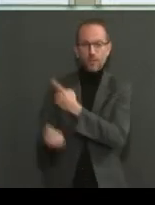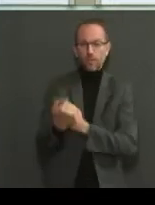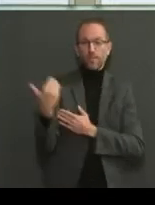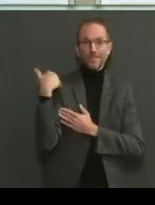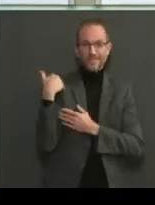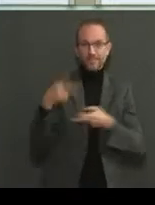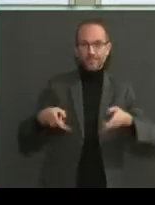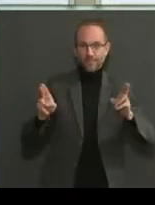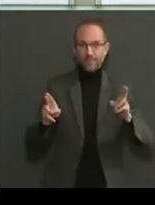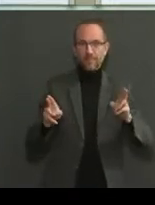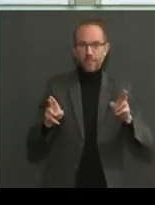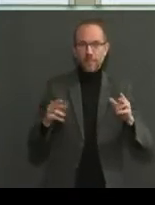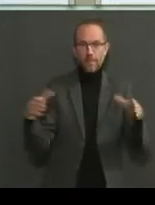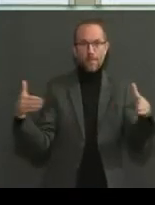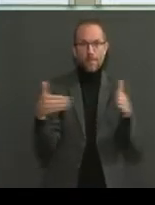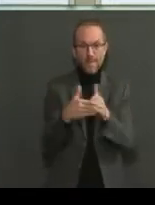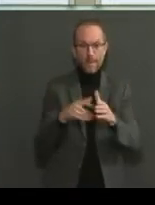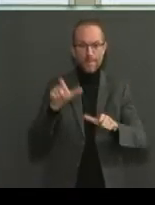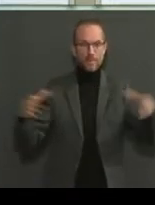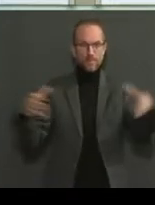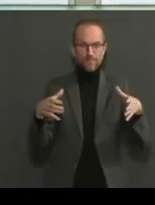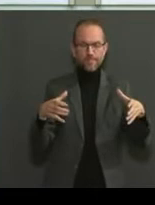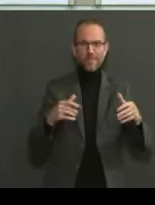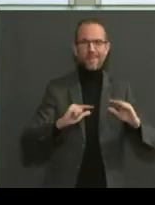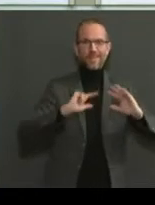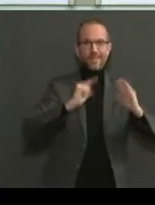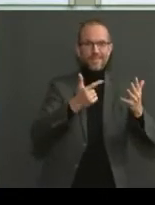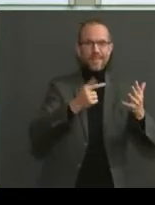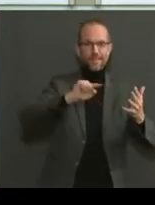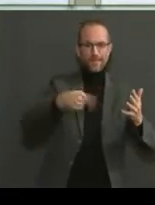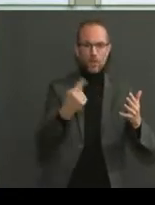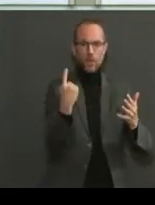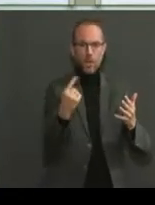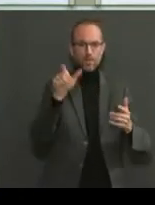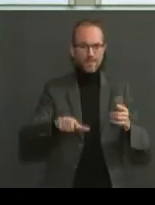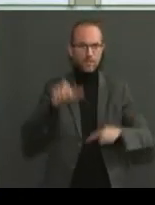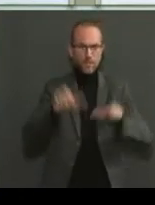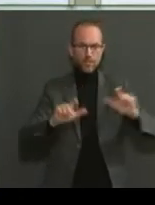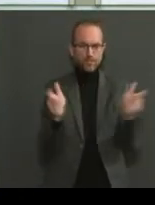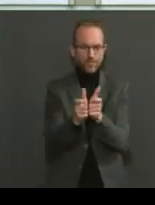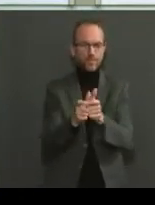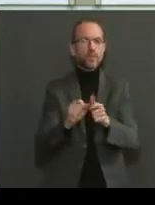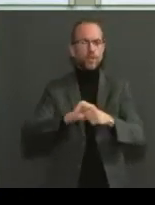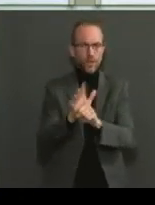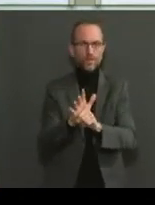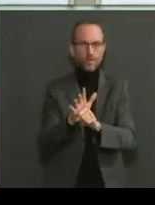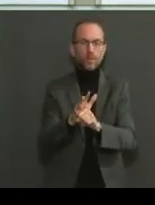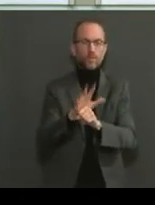17,1 nouvelles infections pour 1000 résidents ont été rapportées dans les maisons de repos